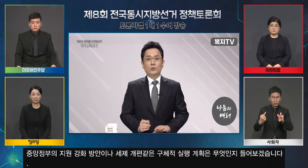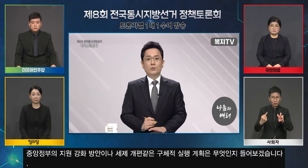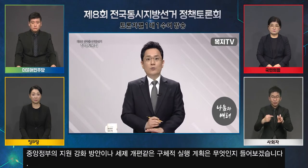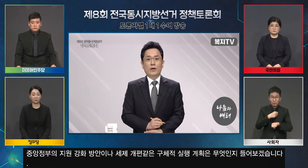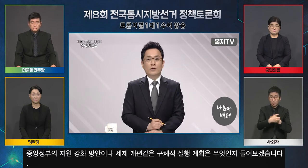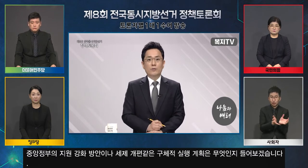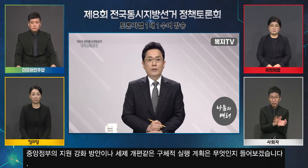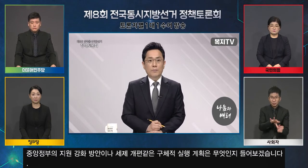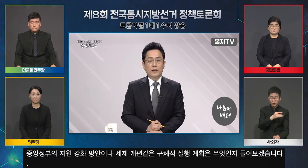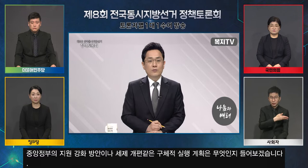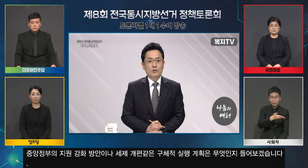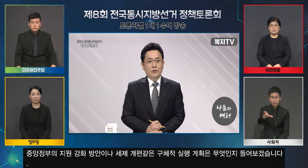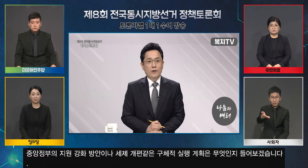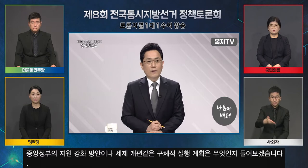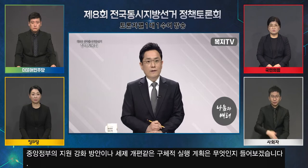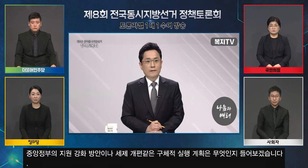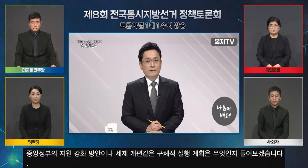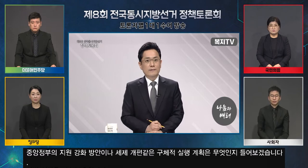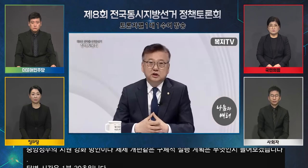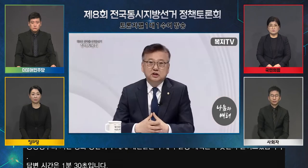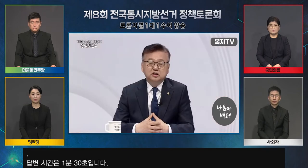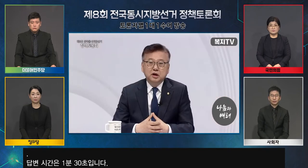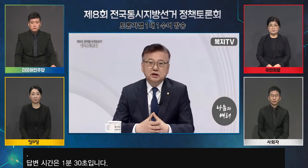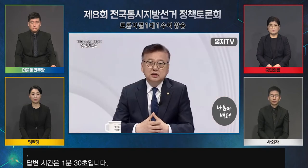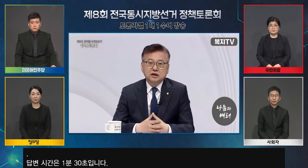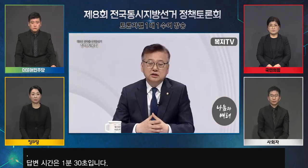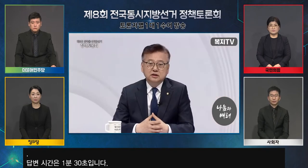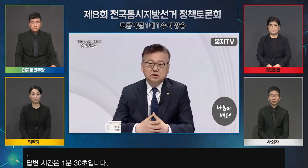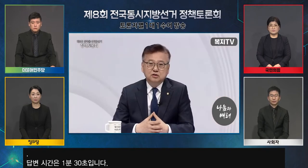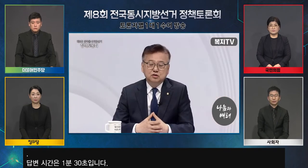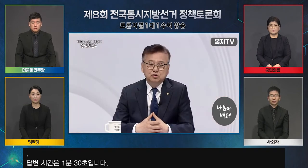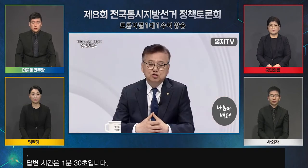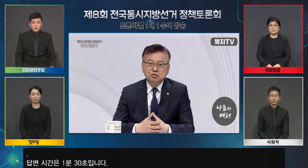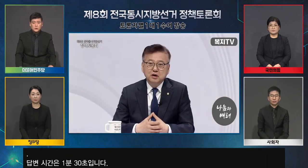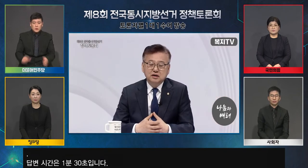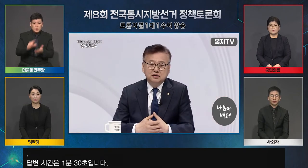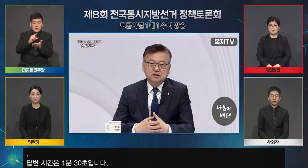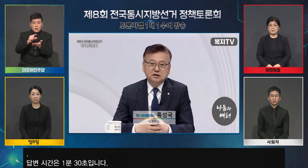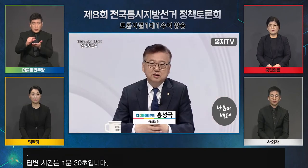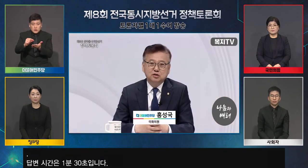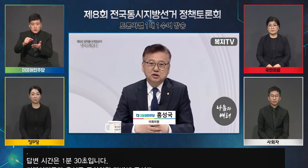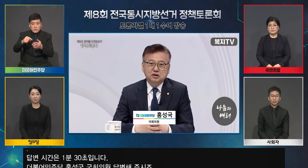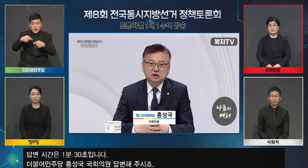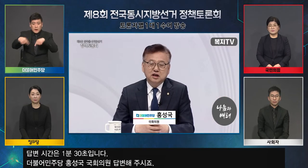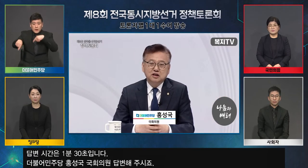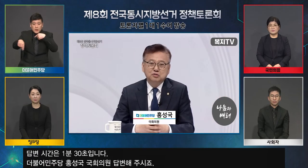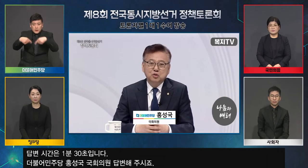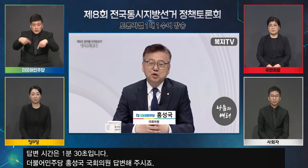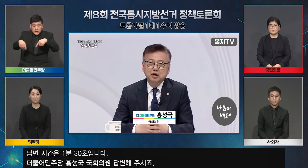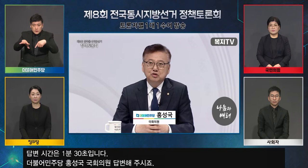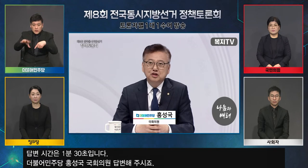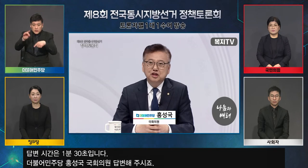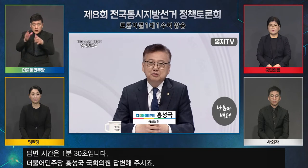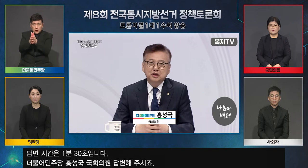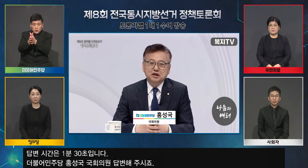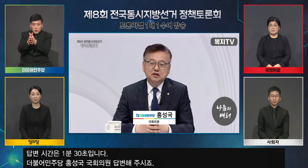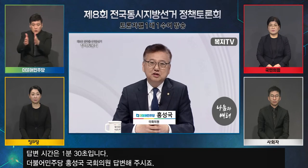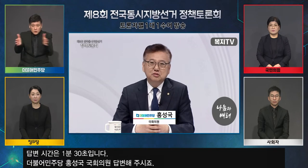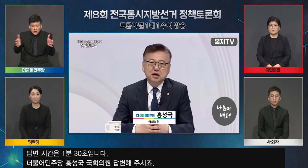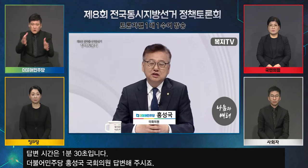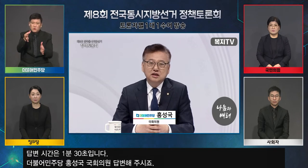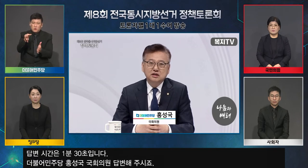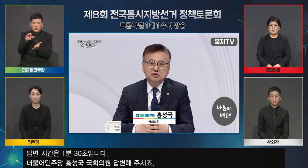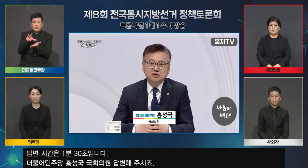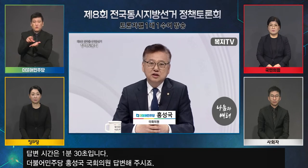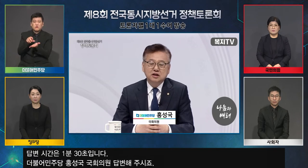홍성국 국회의원 답변해 주시죠. 지방자치의 어떤 출발은 역시 자금, 돈의 문제입니다.